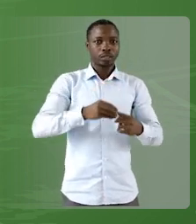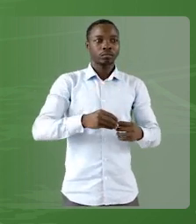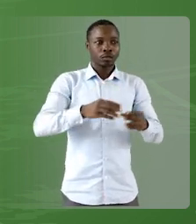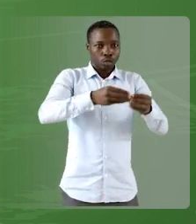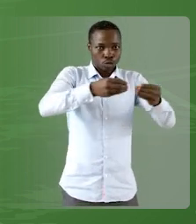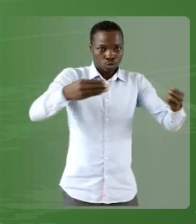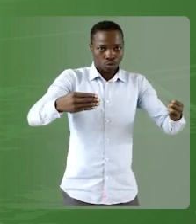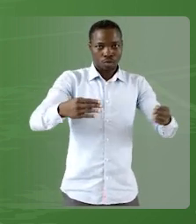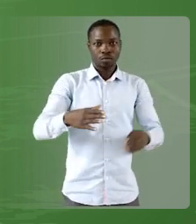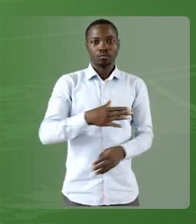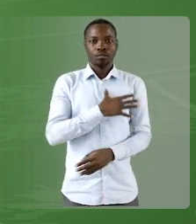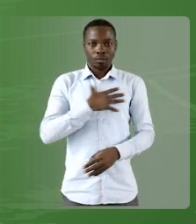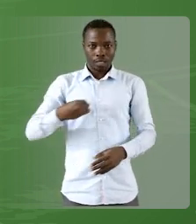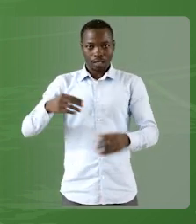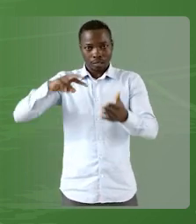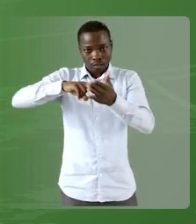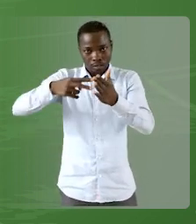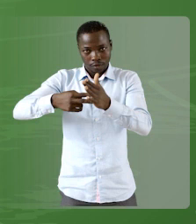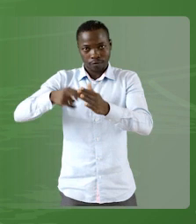et leur définition.